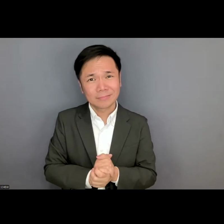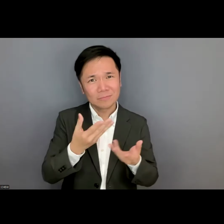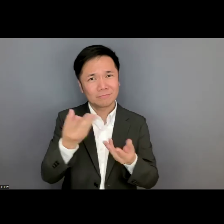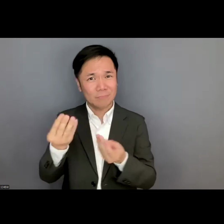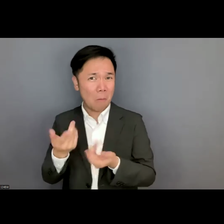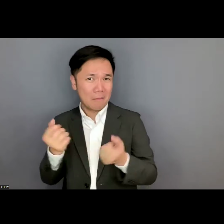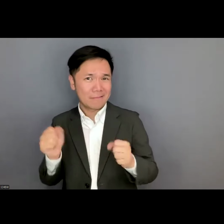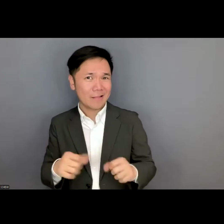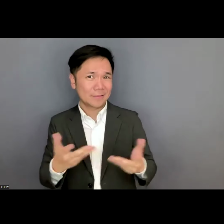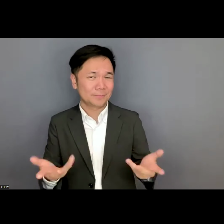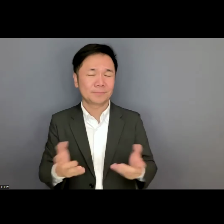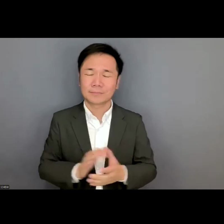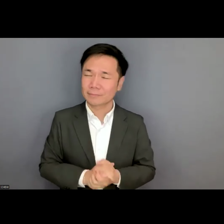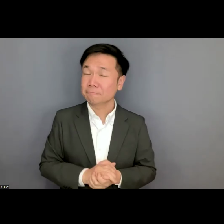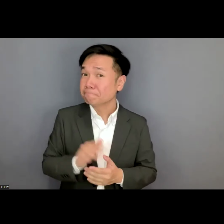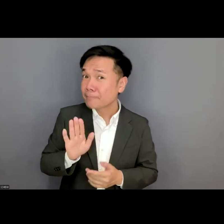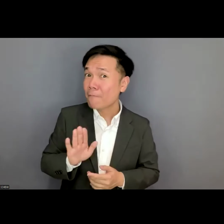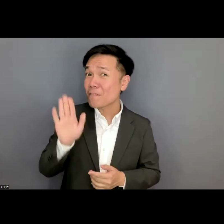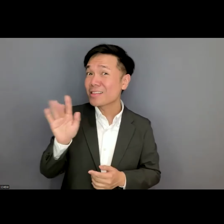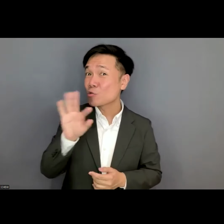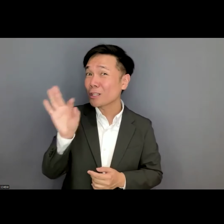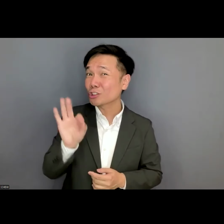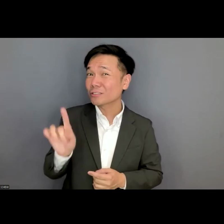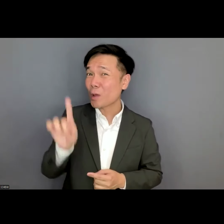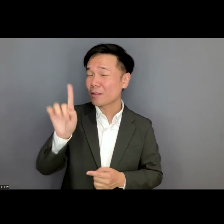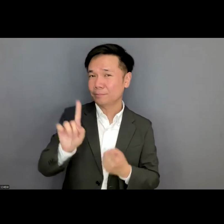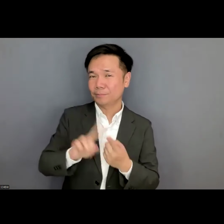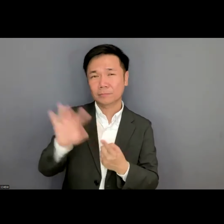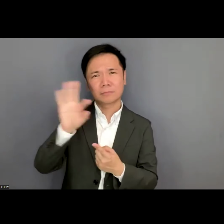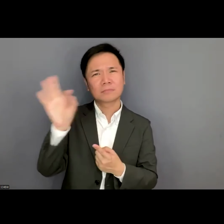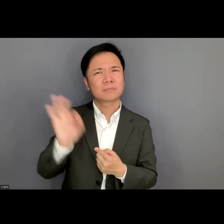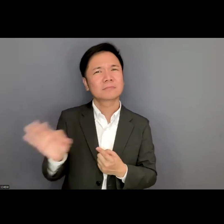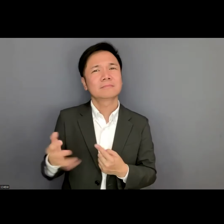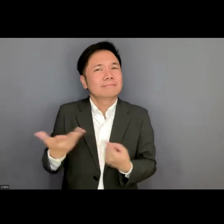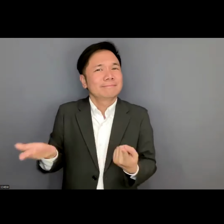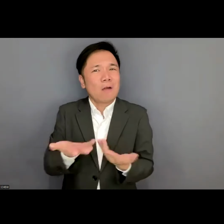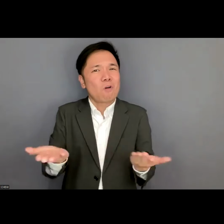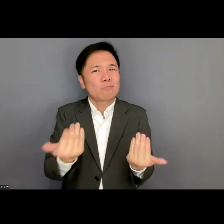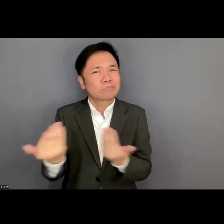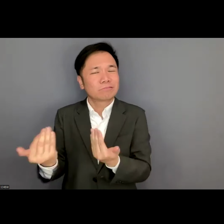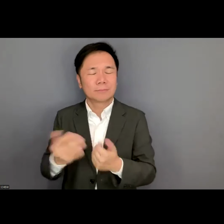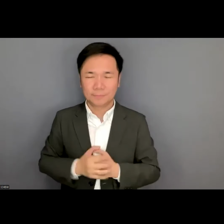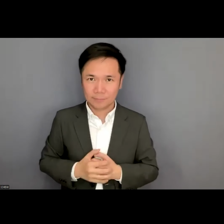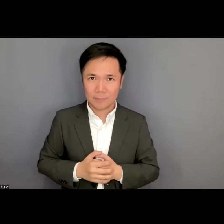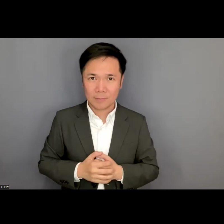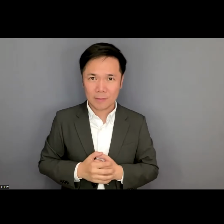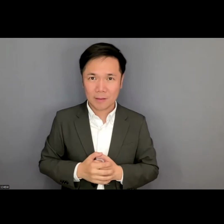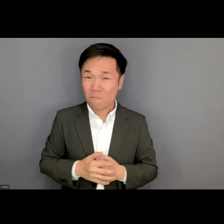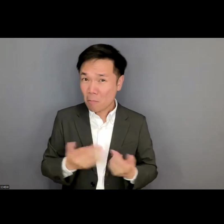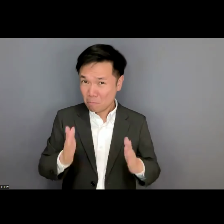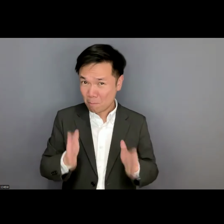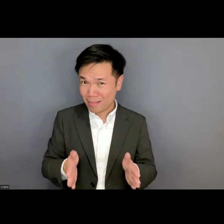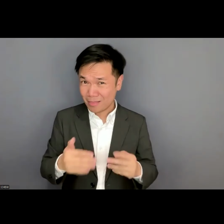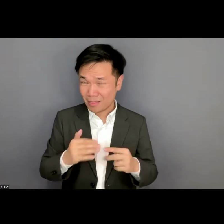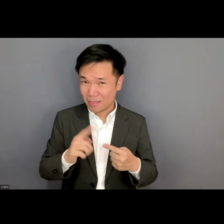live. priorités les And the plus first question urgentes des is jeunes what handicapés. are the Vous engagements êtes jeune that are handicapé needed comme moi, ou in vous